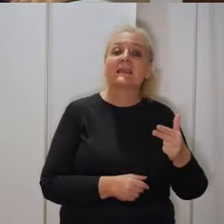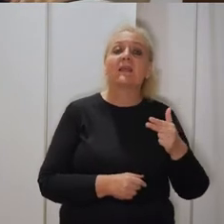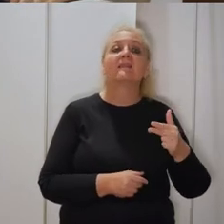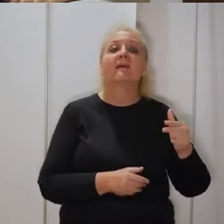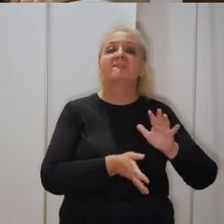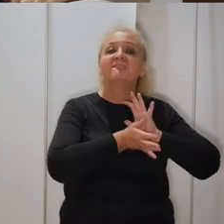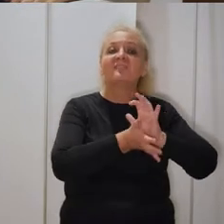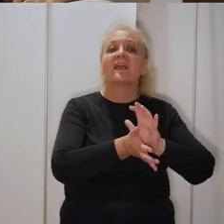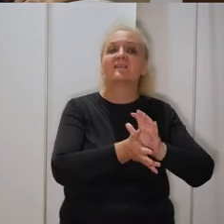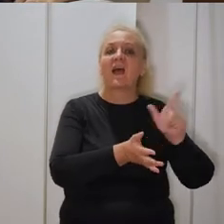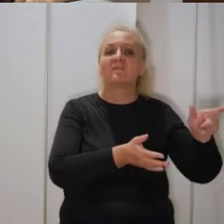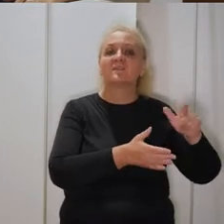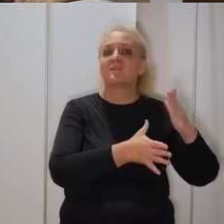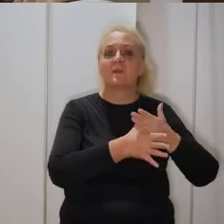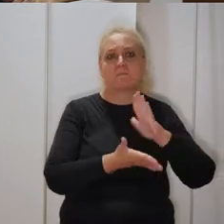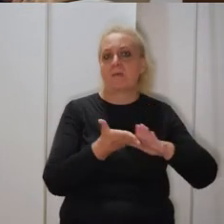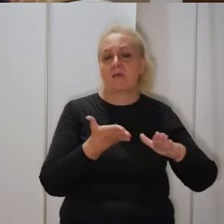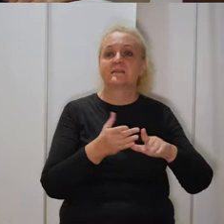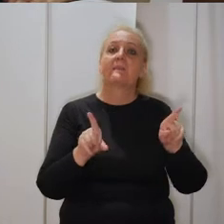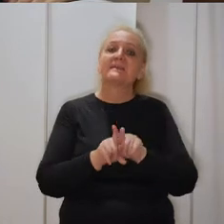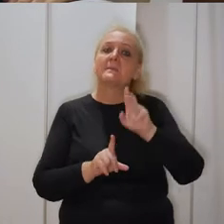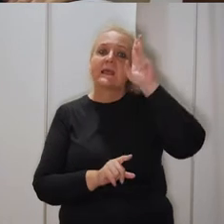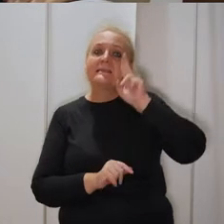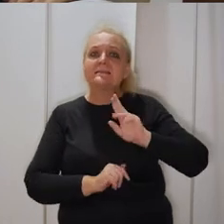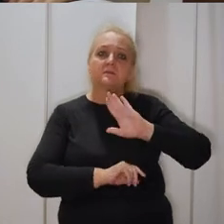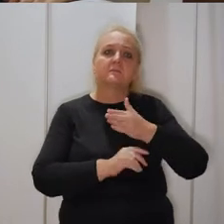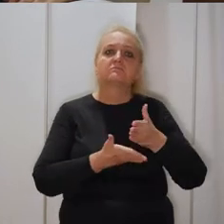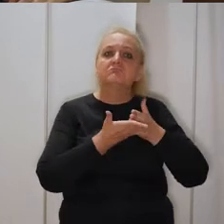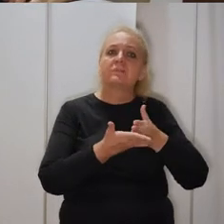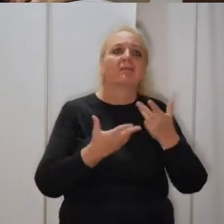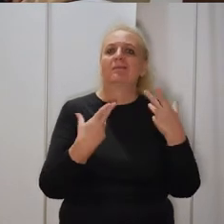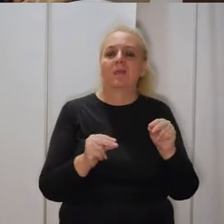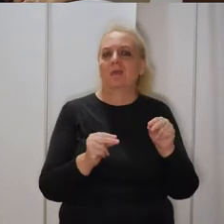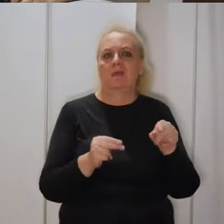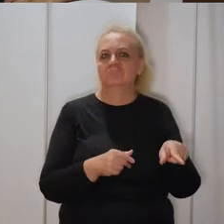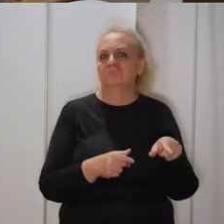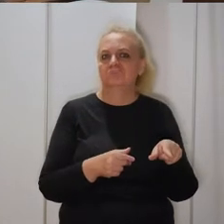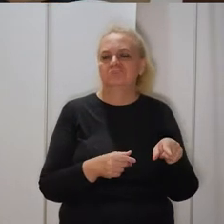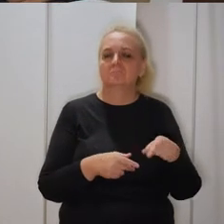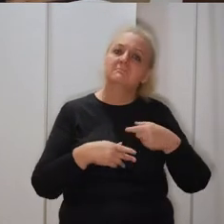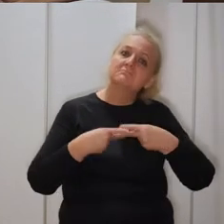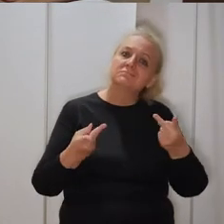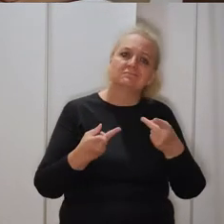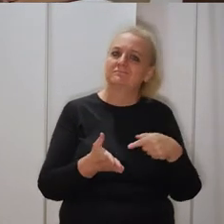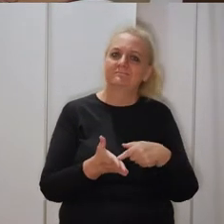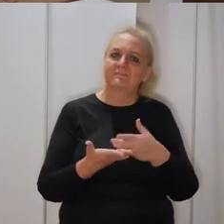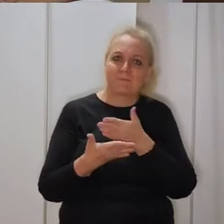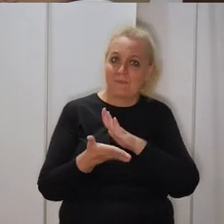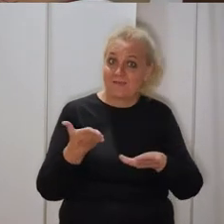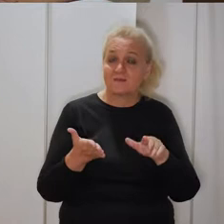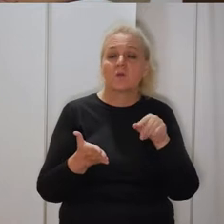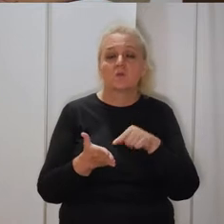wydawnictwo i nie stoi też jakaś instytucja, która by była podporą dla takiej publikacji. To